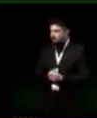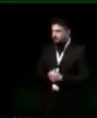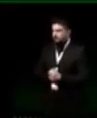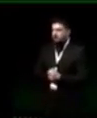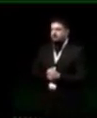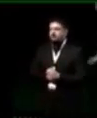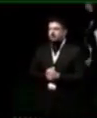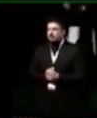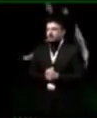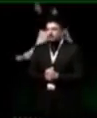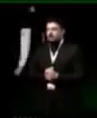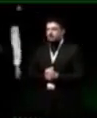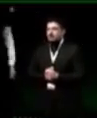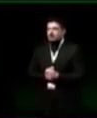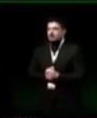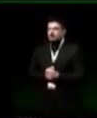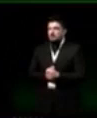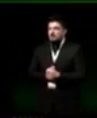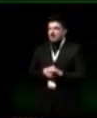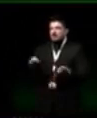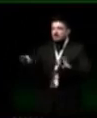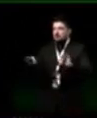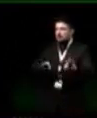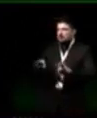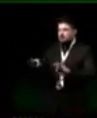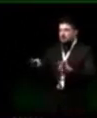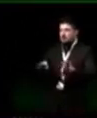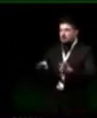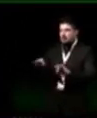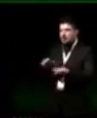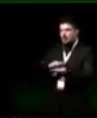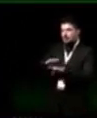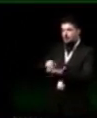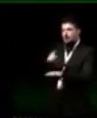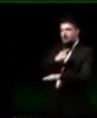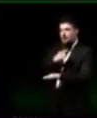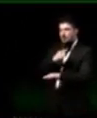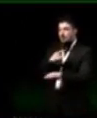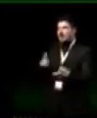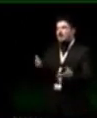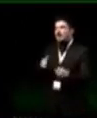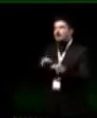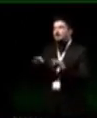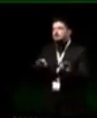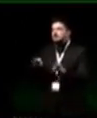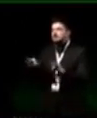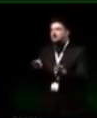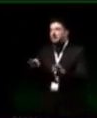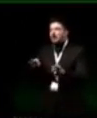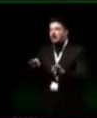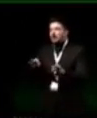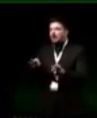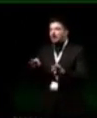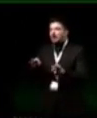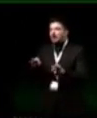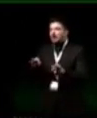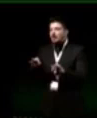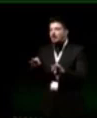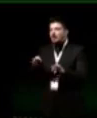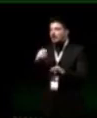Il simbolo e la gestione di quell'esperienza è una gestione che si avvale